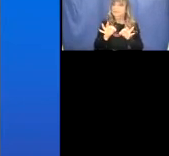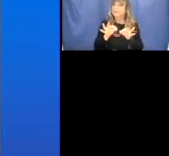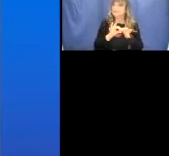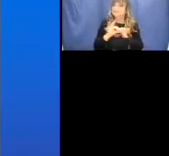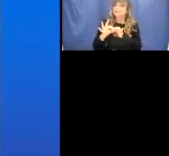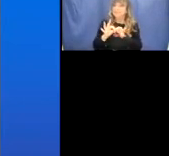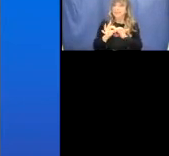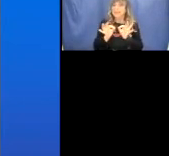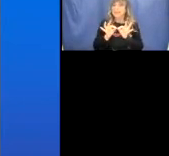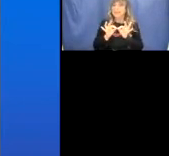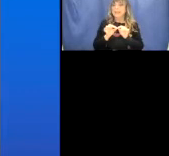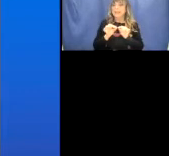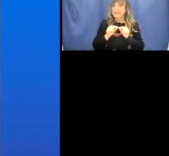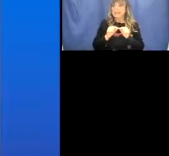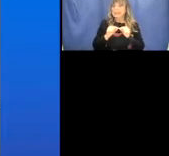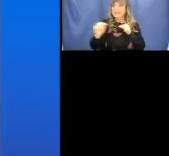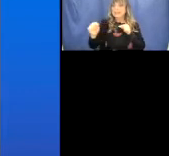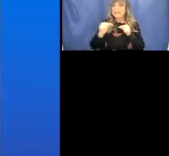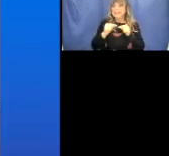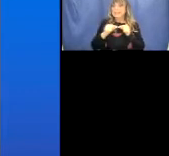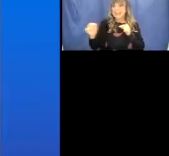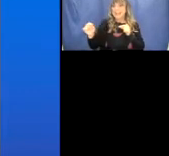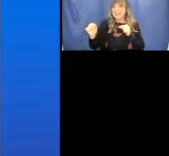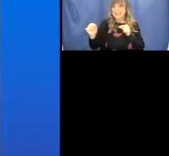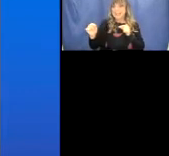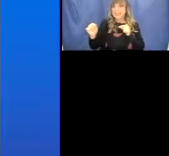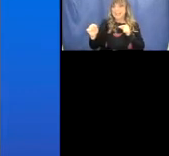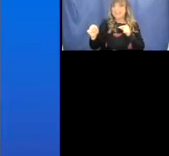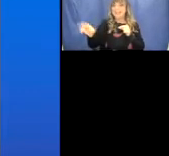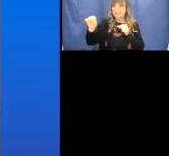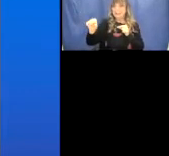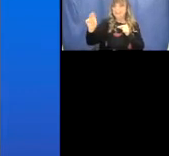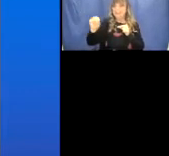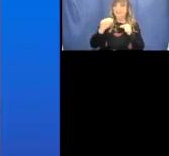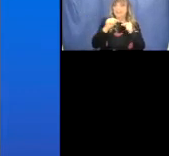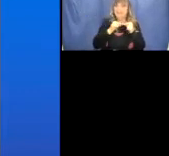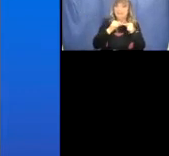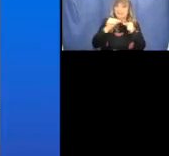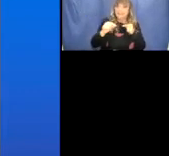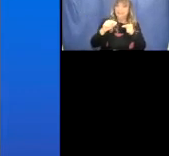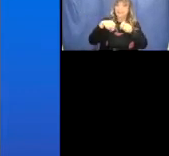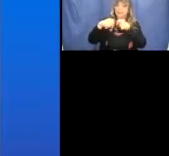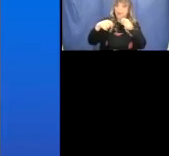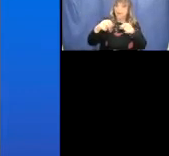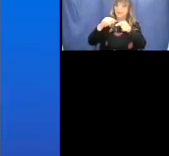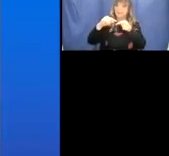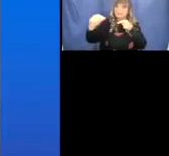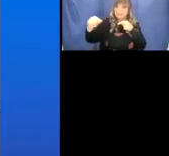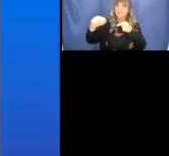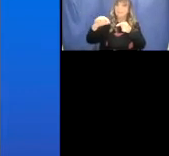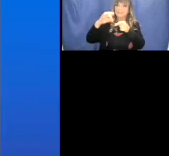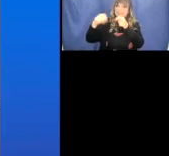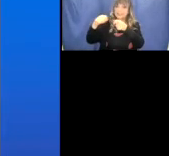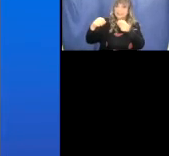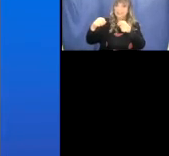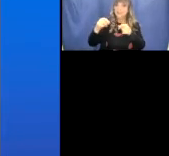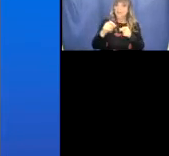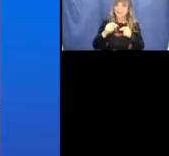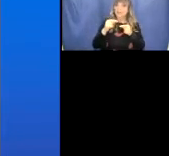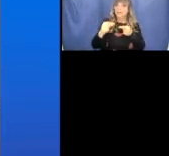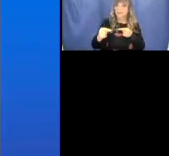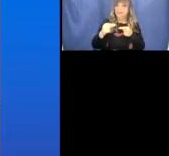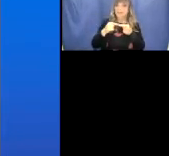ripetizione dei punti fondamentali sono i nodi per reticolo nelle tre direzioni dello spazio